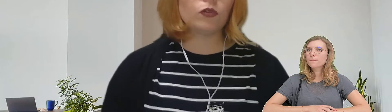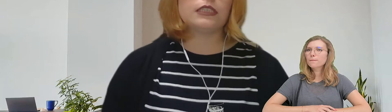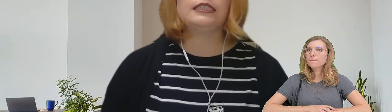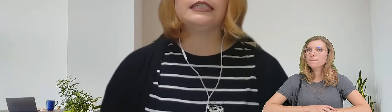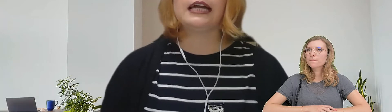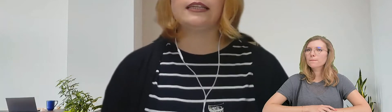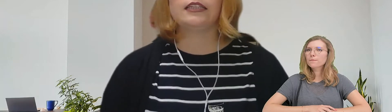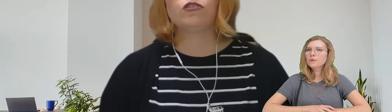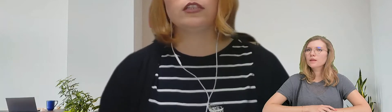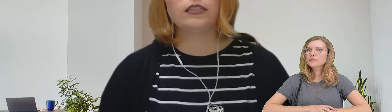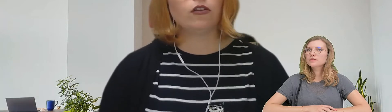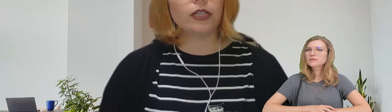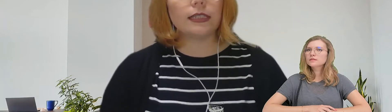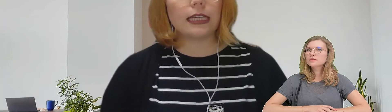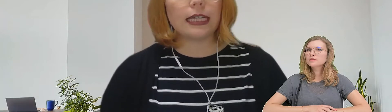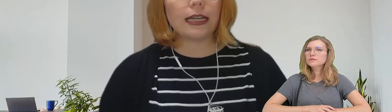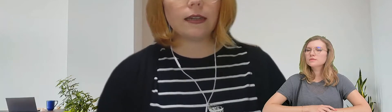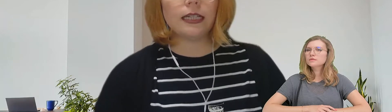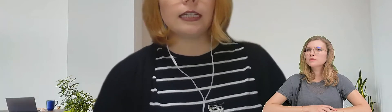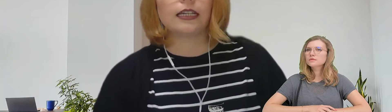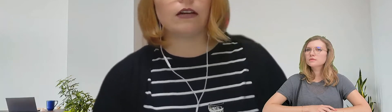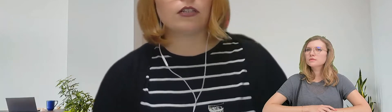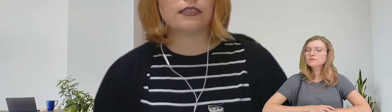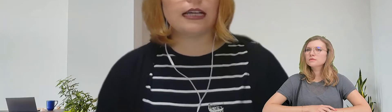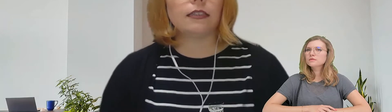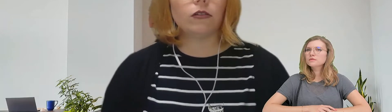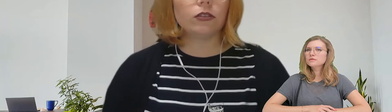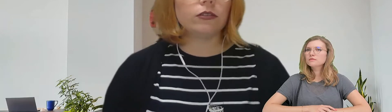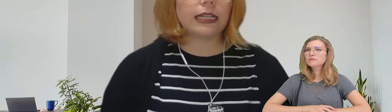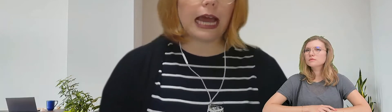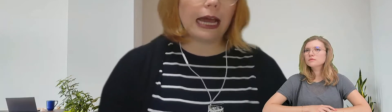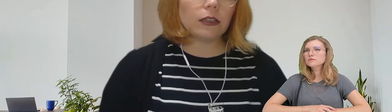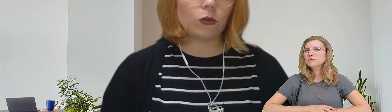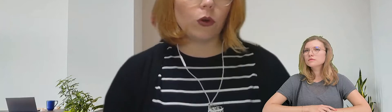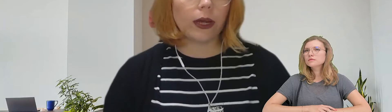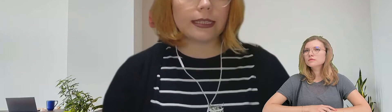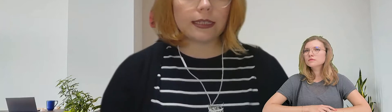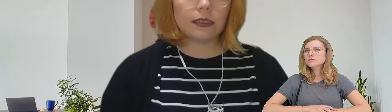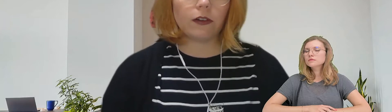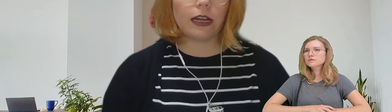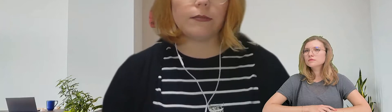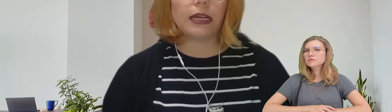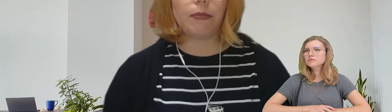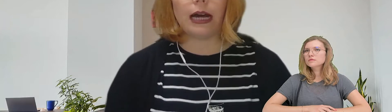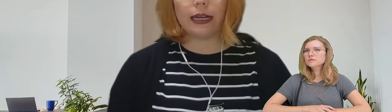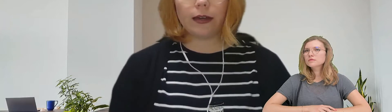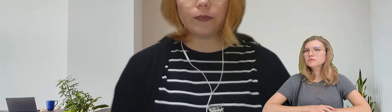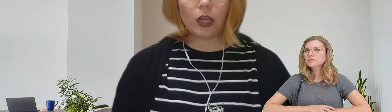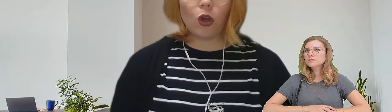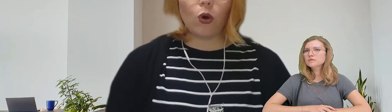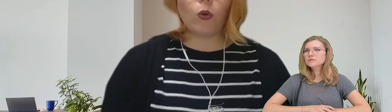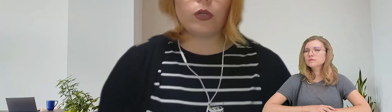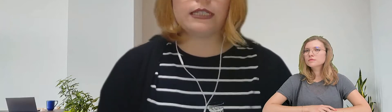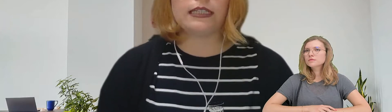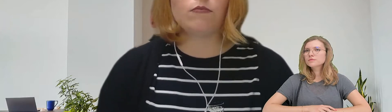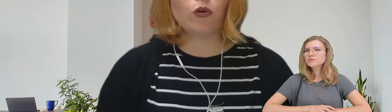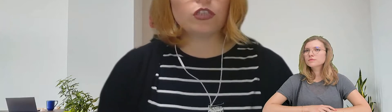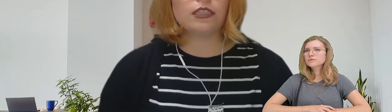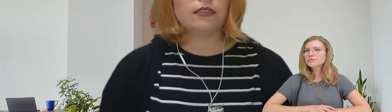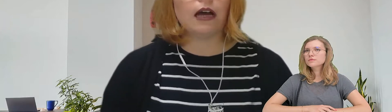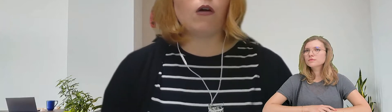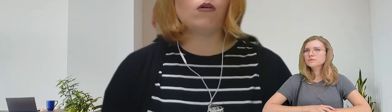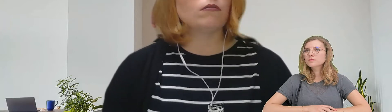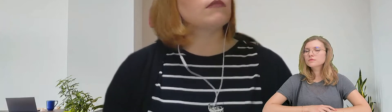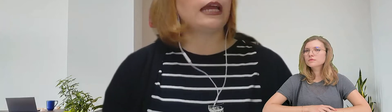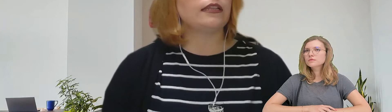erfunden wurden die allerdings schon in den 90er Jahren. Genauer gesagt 1998 von einem Japaner. Und